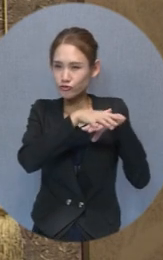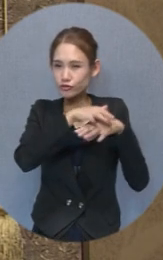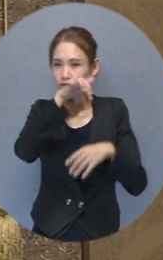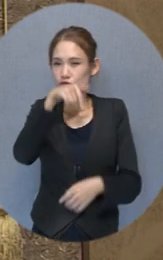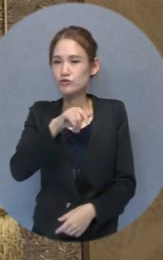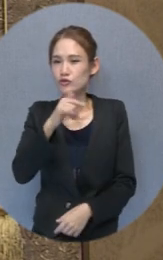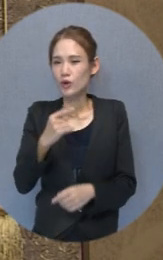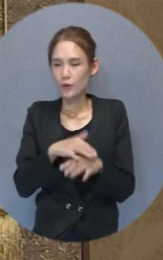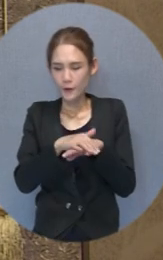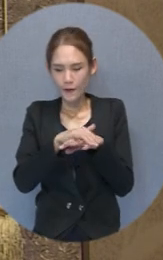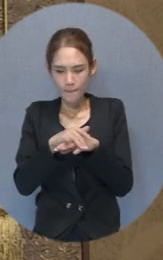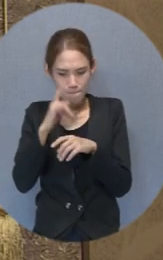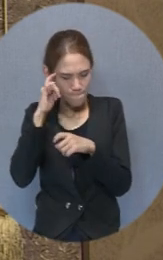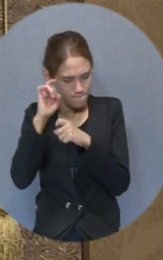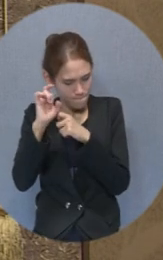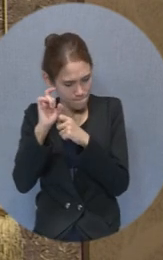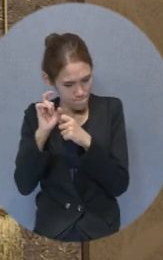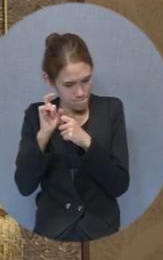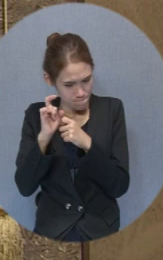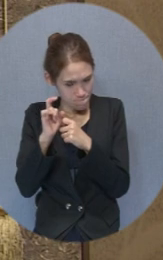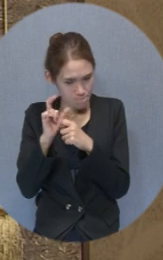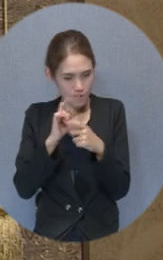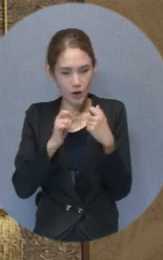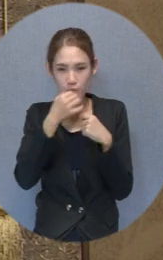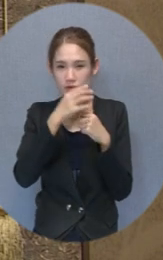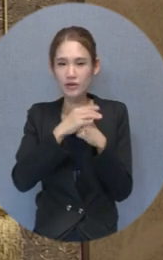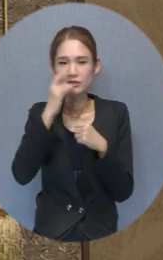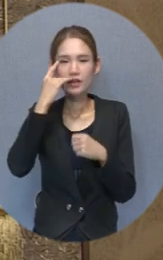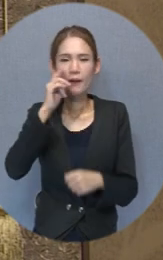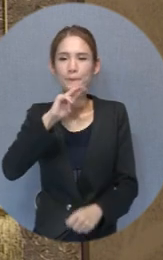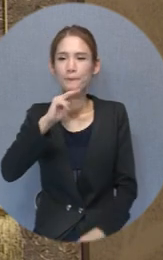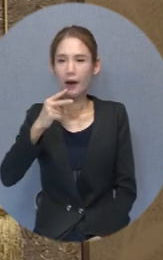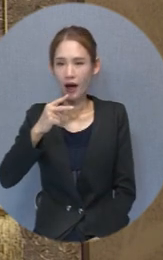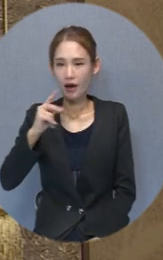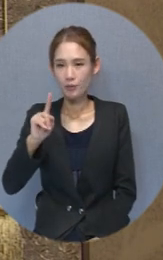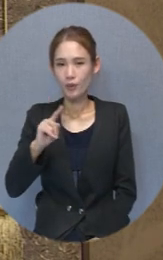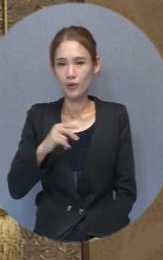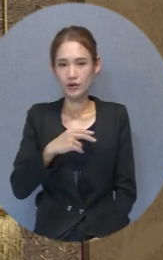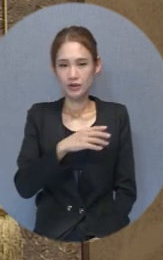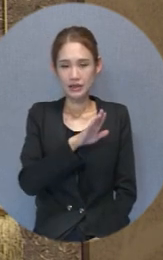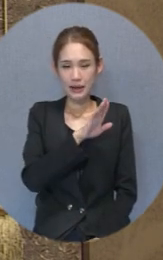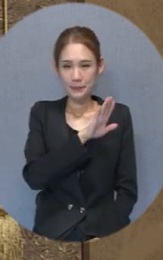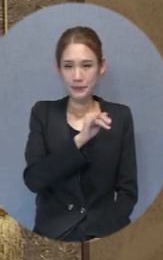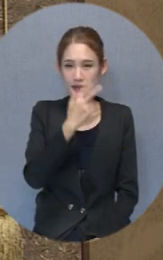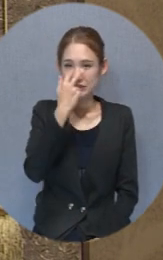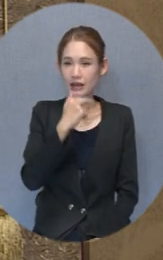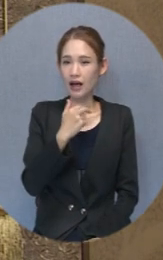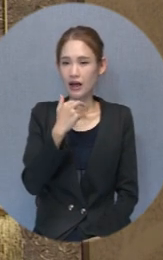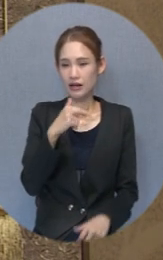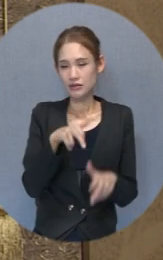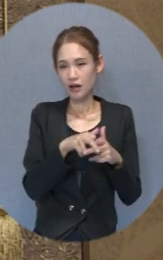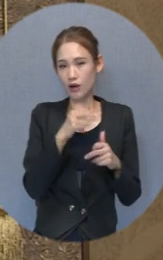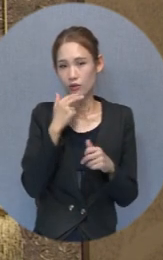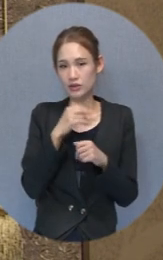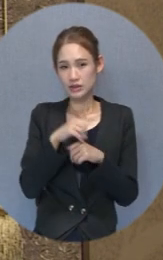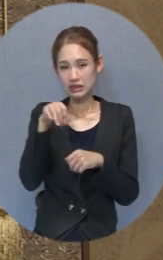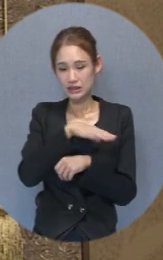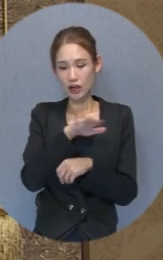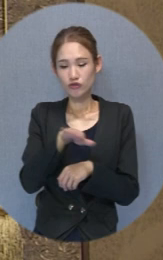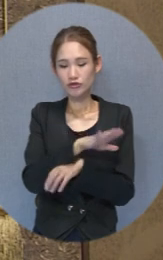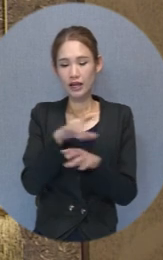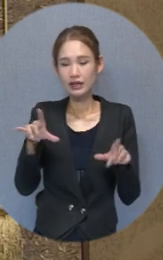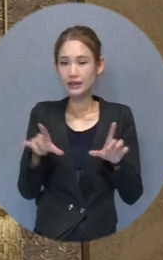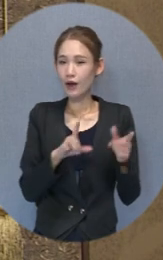힘들었어요. 근데 생각을 바꿔보면은요, 일반 비시각장애 아동들, 그러니까 우리의 일상에서 만나는